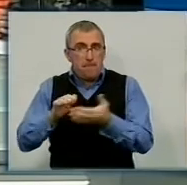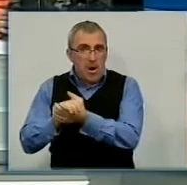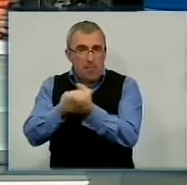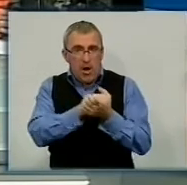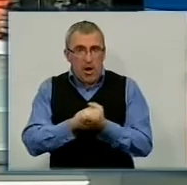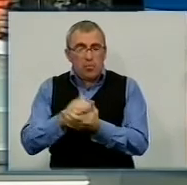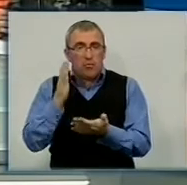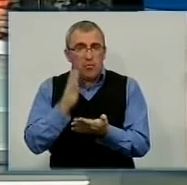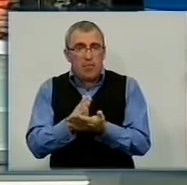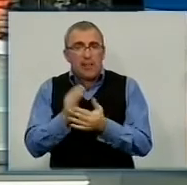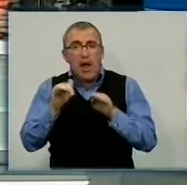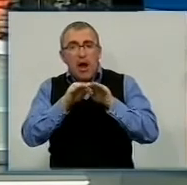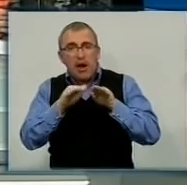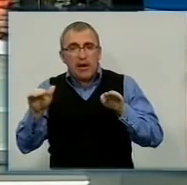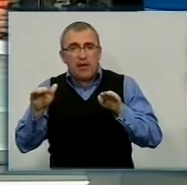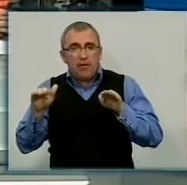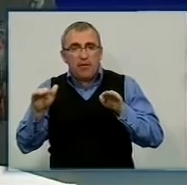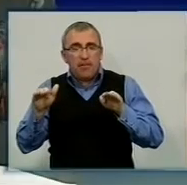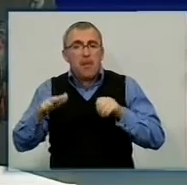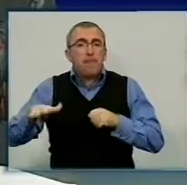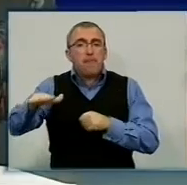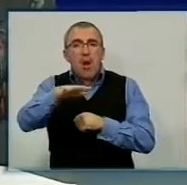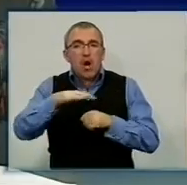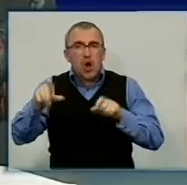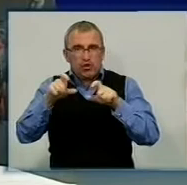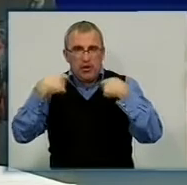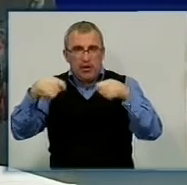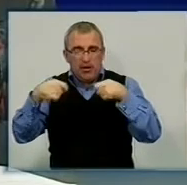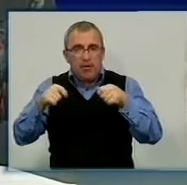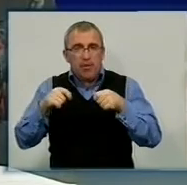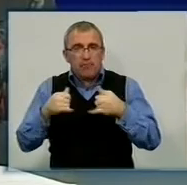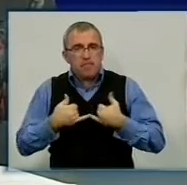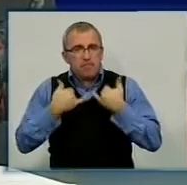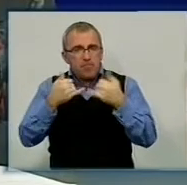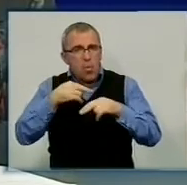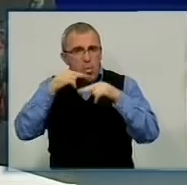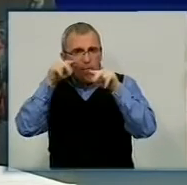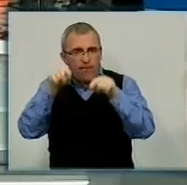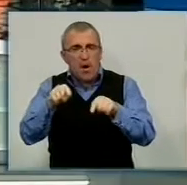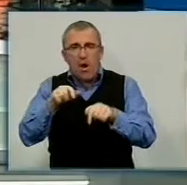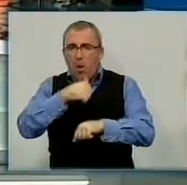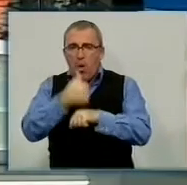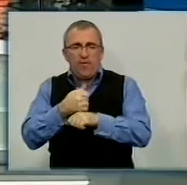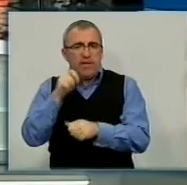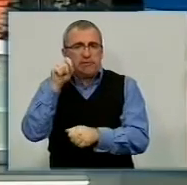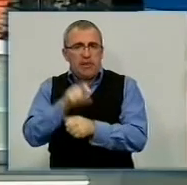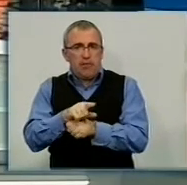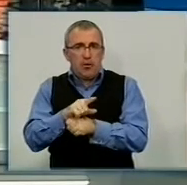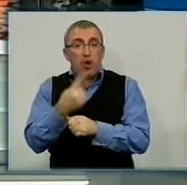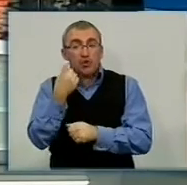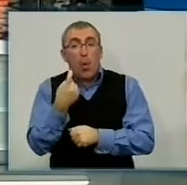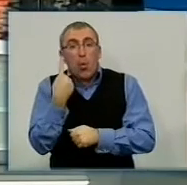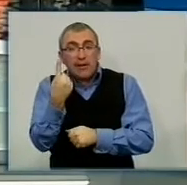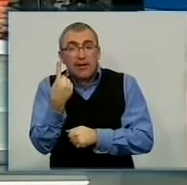ее на рівні мережевої торгівлі Ми повинні ї приділити увагу це головне завдання але ще одним